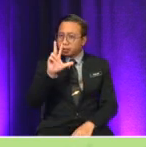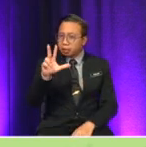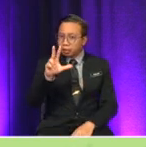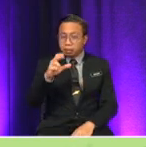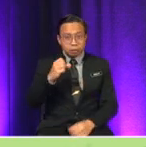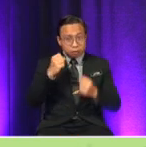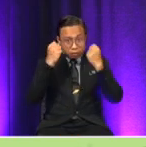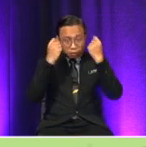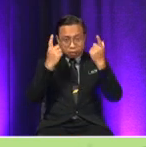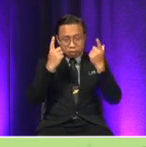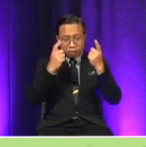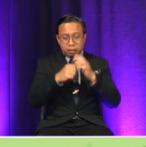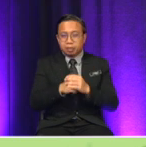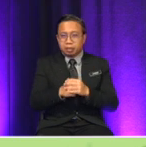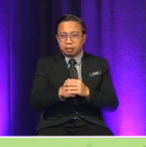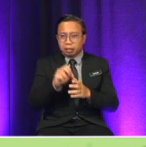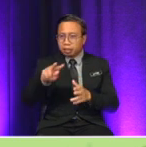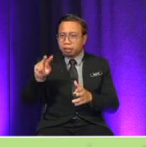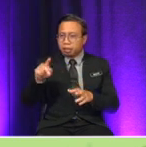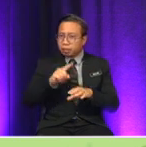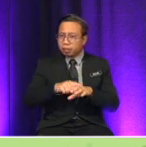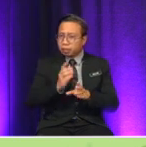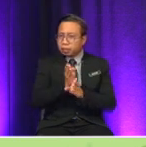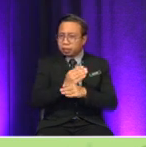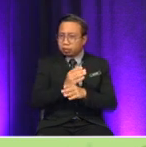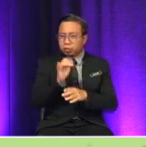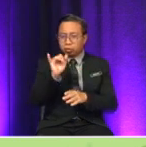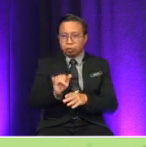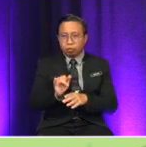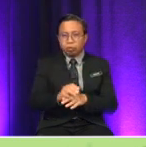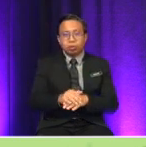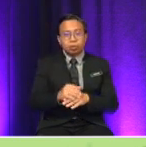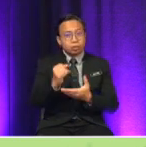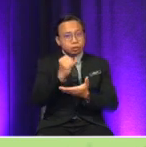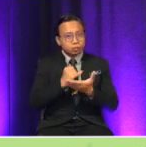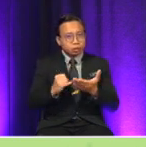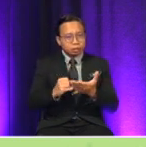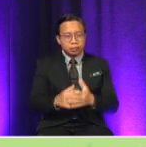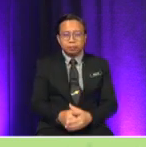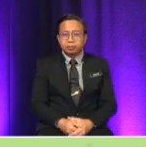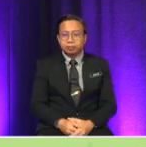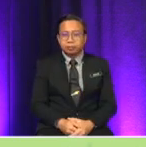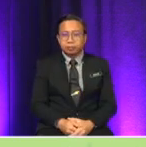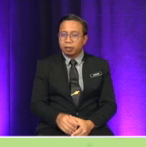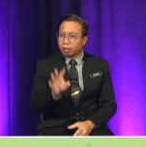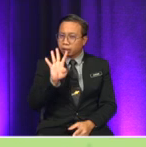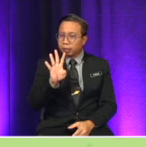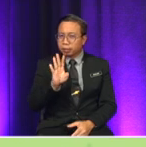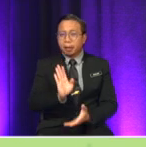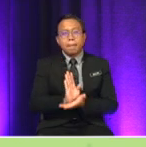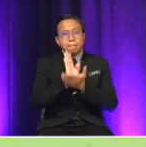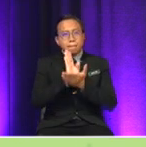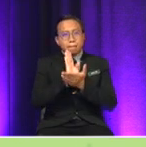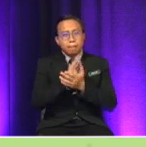dan apresiasi kanak-kanak terhadap bentuk yang indah dan seni dalam gerak tari. Yang keempat, membantu